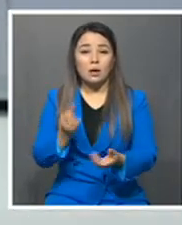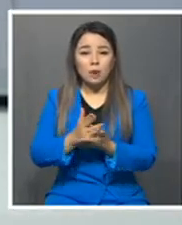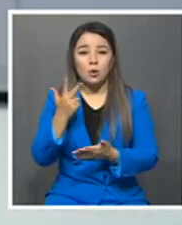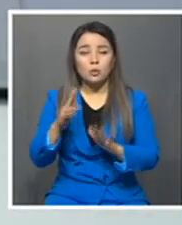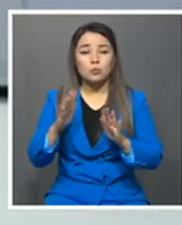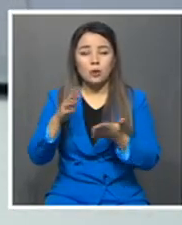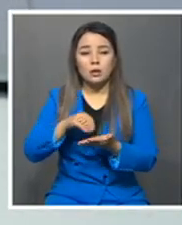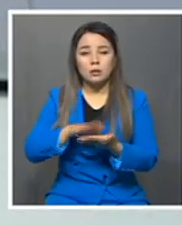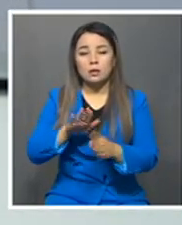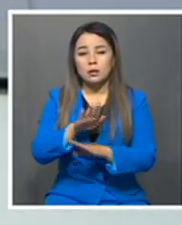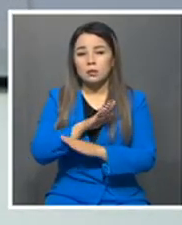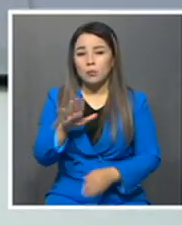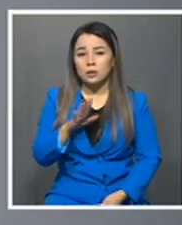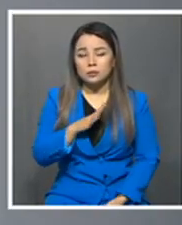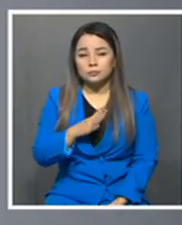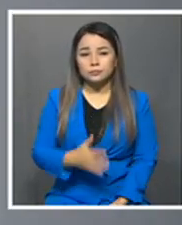өлім жағдайы тіркелді.